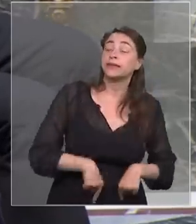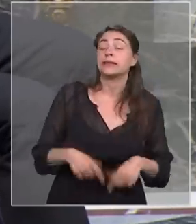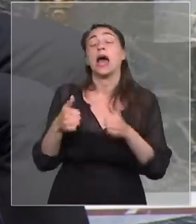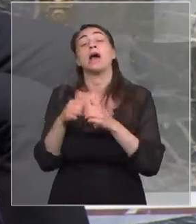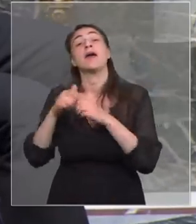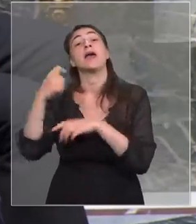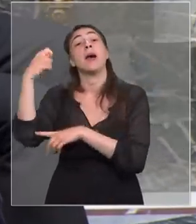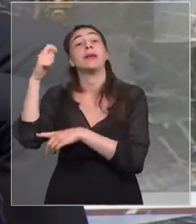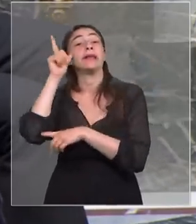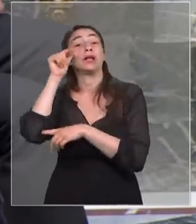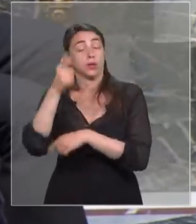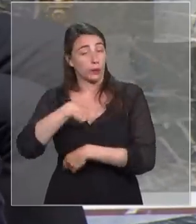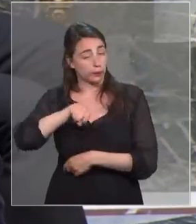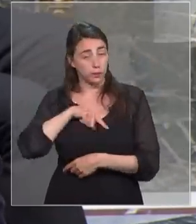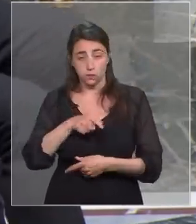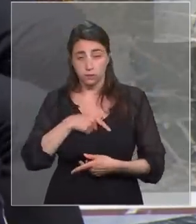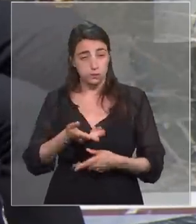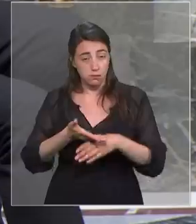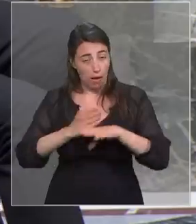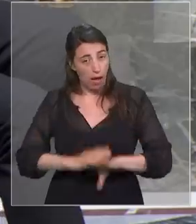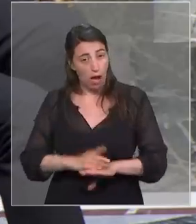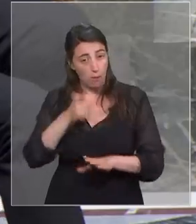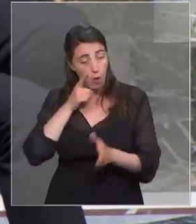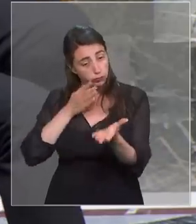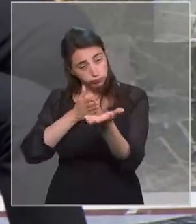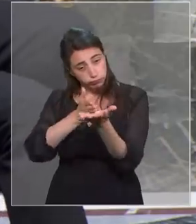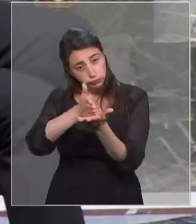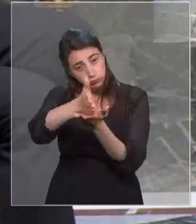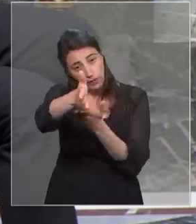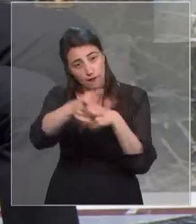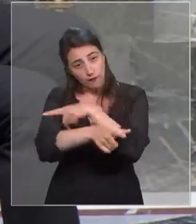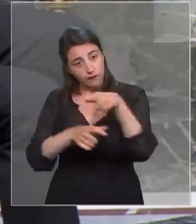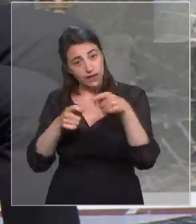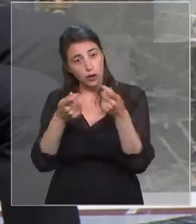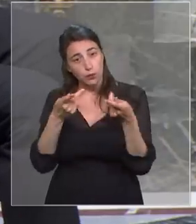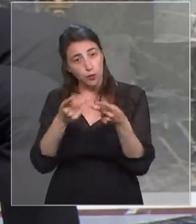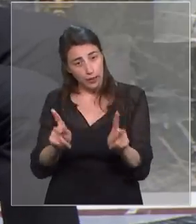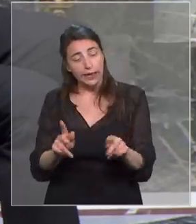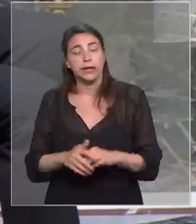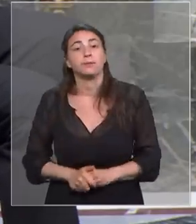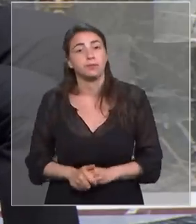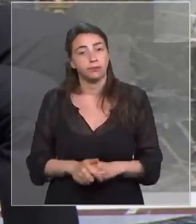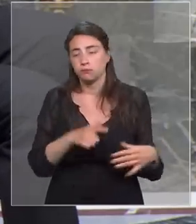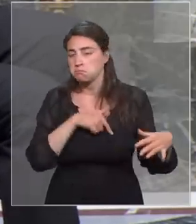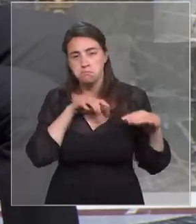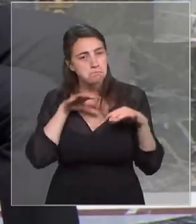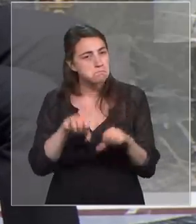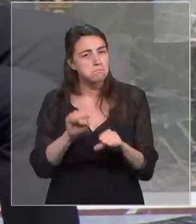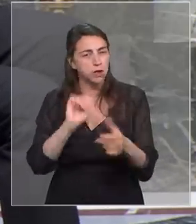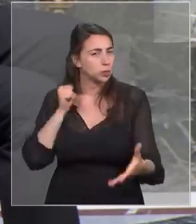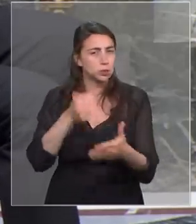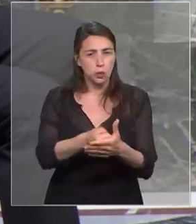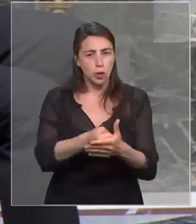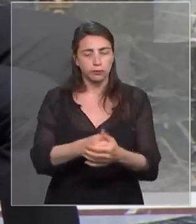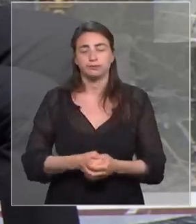totalement déterminés à tenir notre trajectoire de finances publiques avec fermeté et dans la clarté la plus totale. Ça suppose